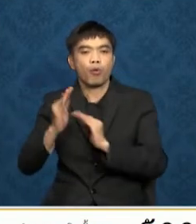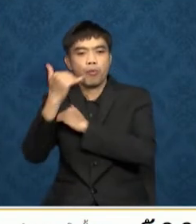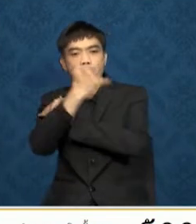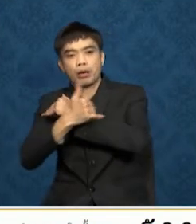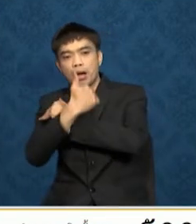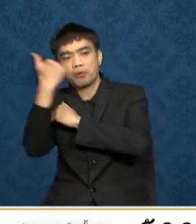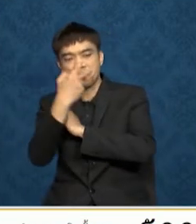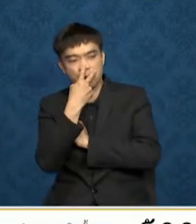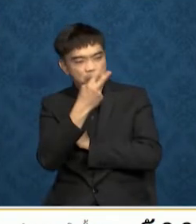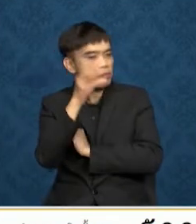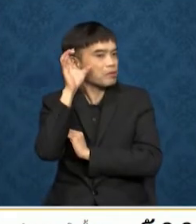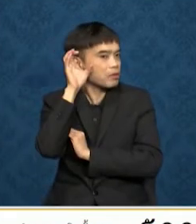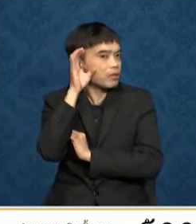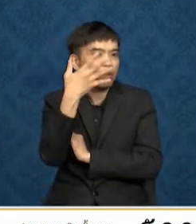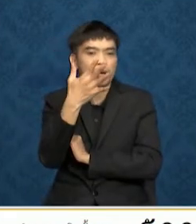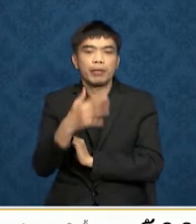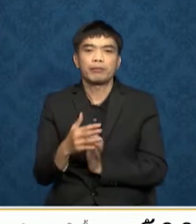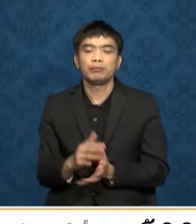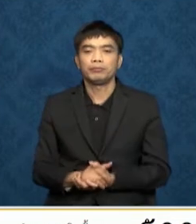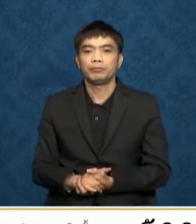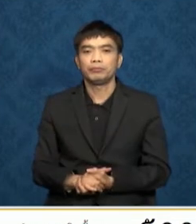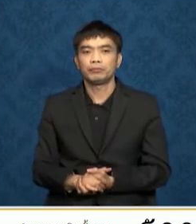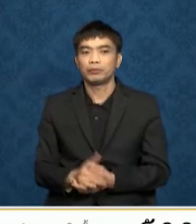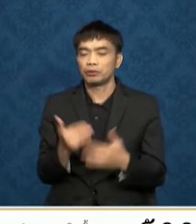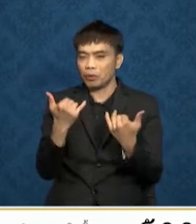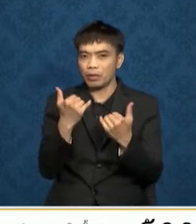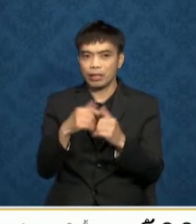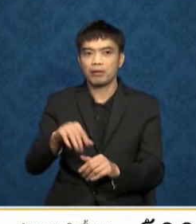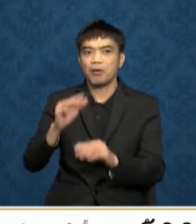นี้สูงสุดในรอบ 29